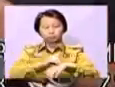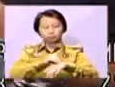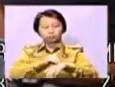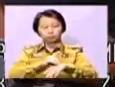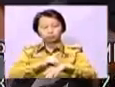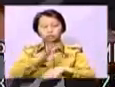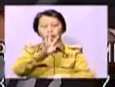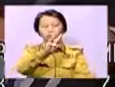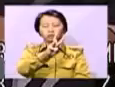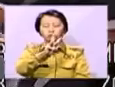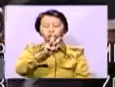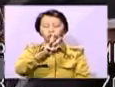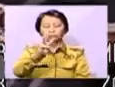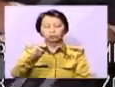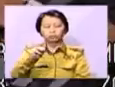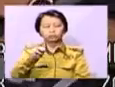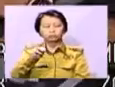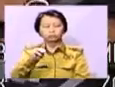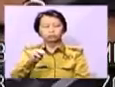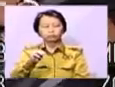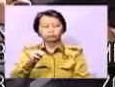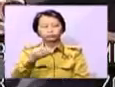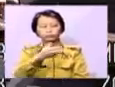Yayasan Wangsa Perdana ini.